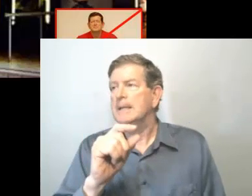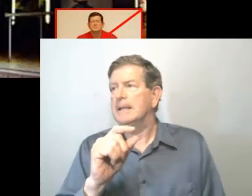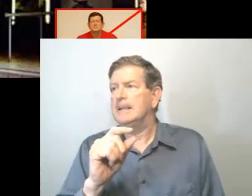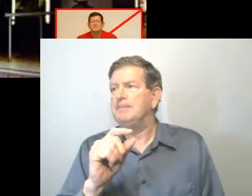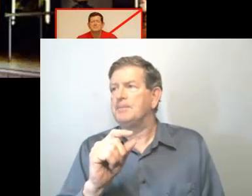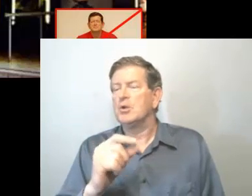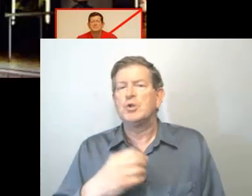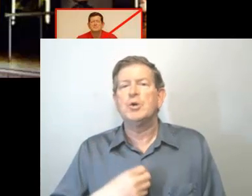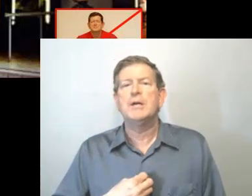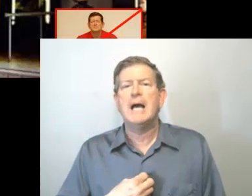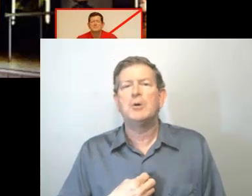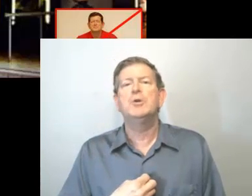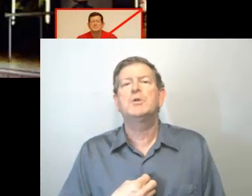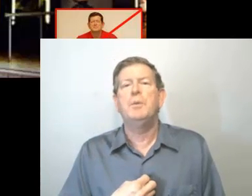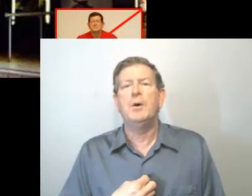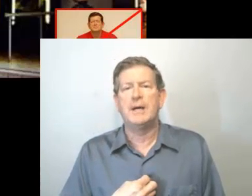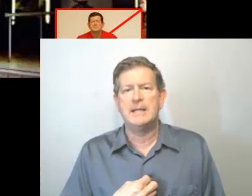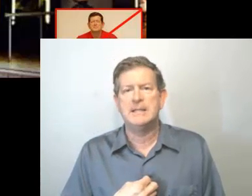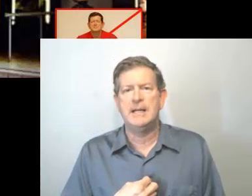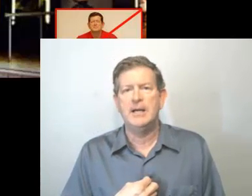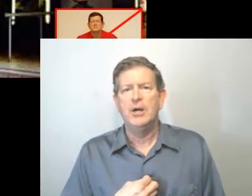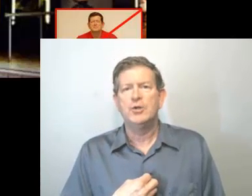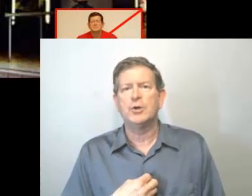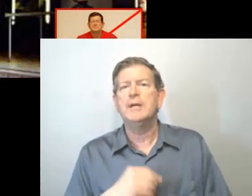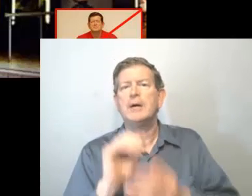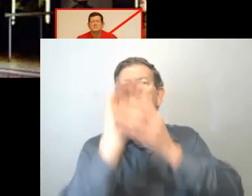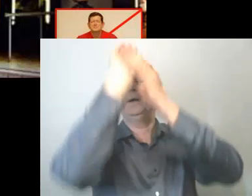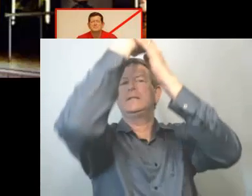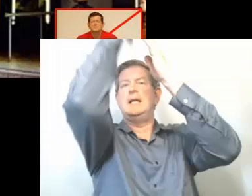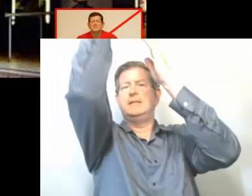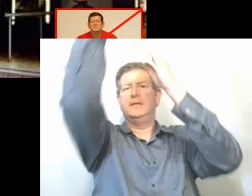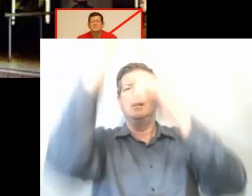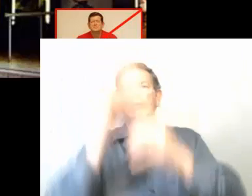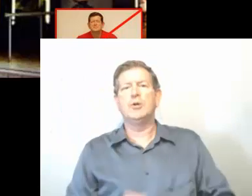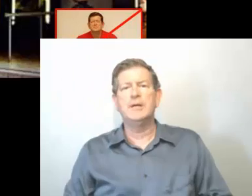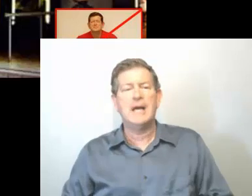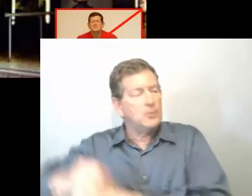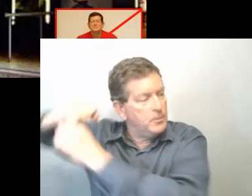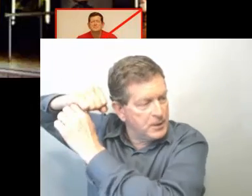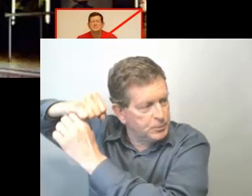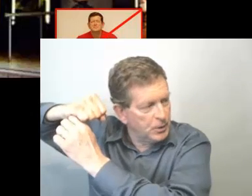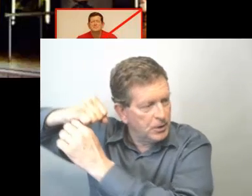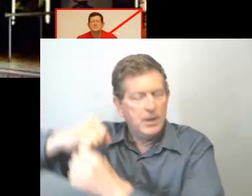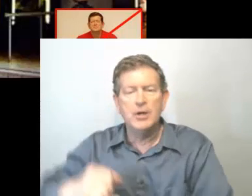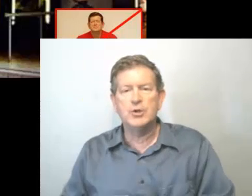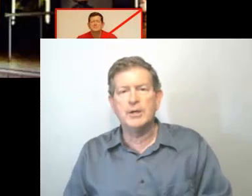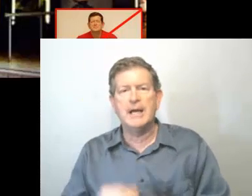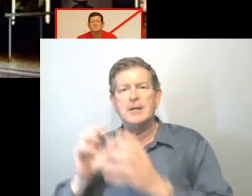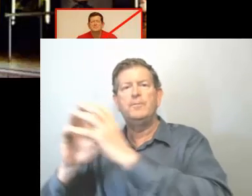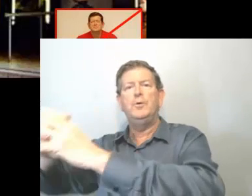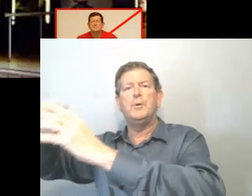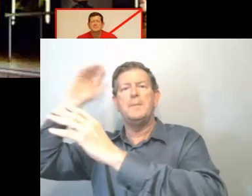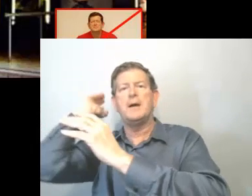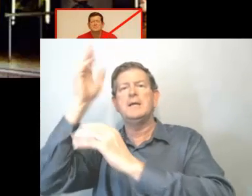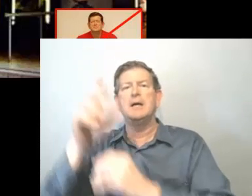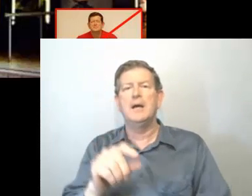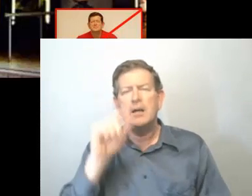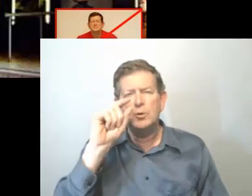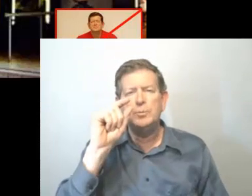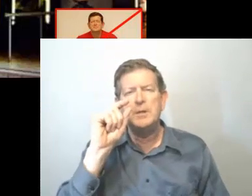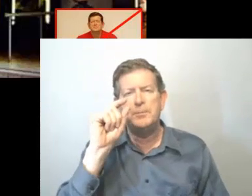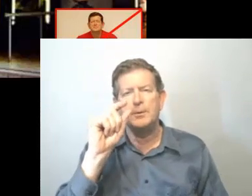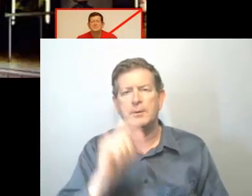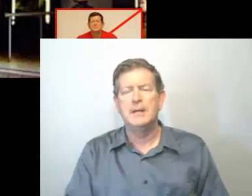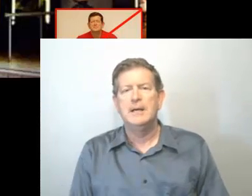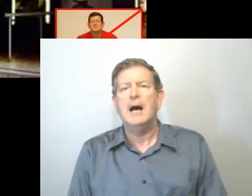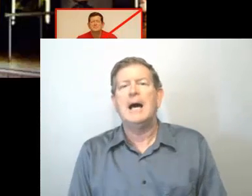peu. Je regarde le sport à la télé. Je regarde le basket, je regarde le baseball, je regarde le football américain un